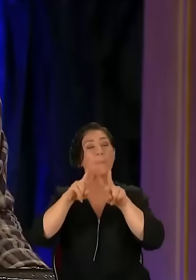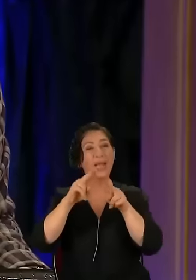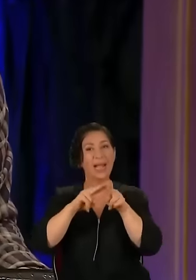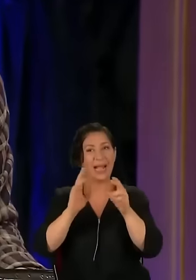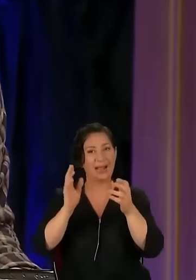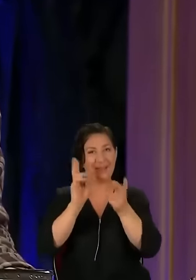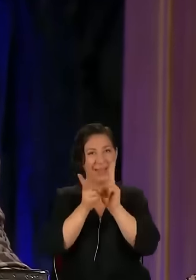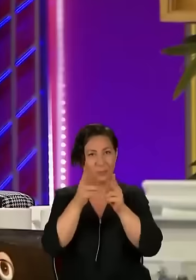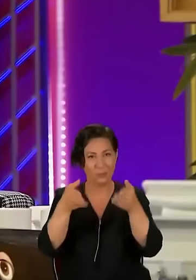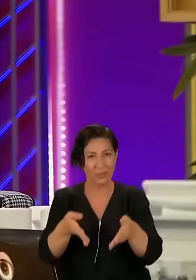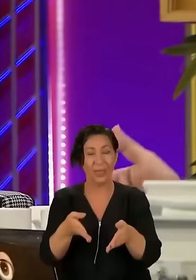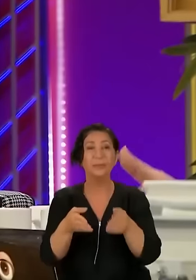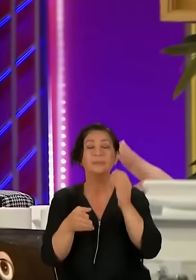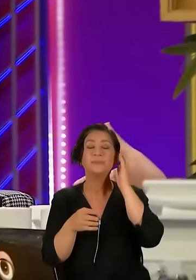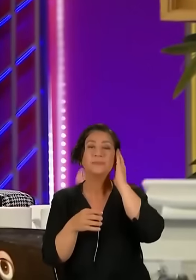Bizim